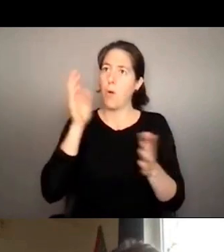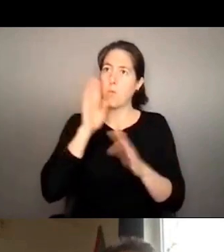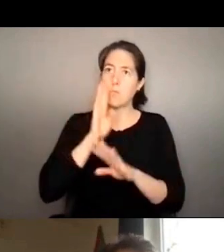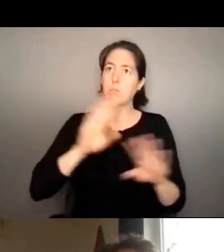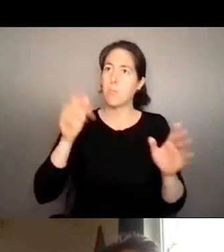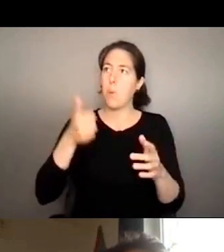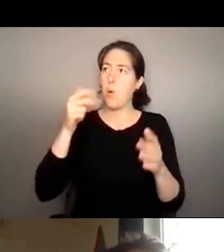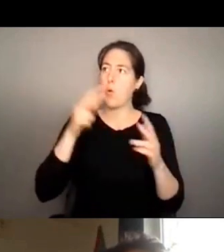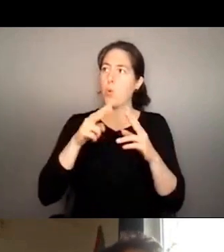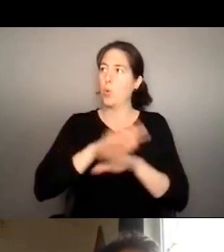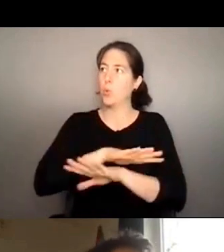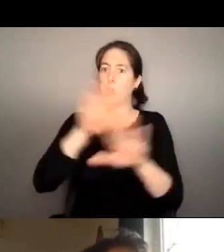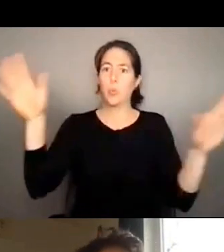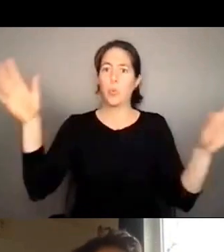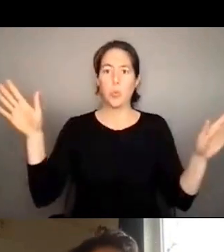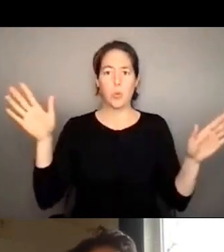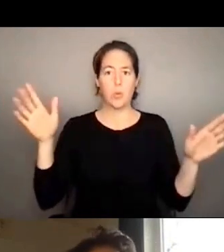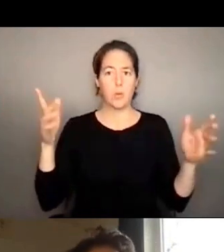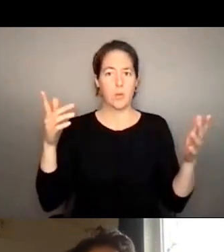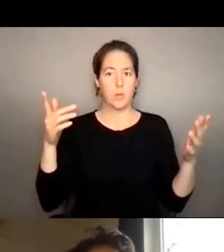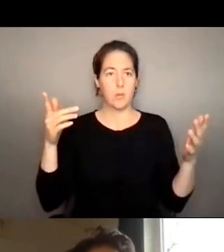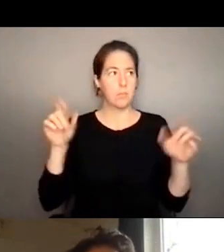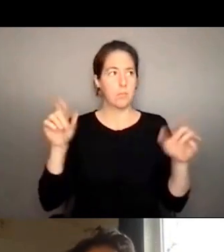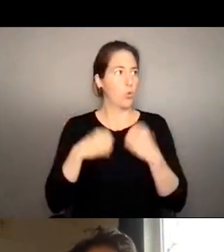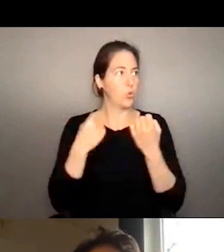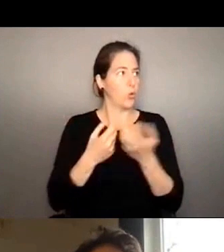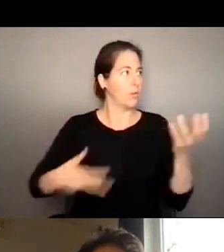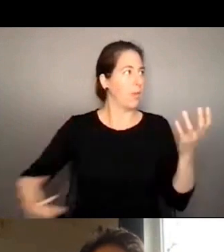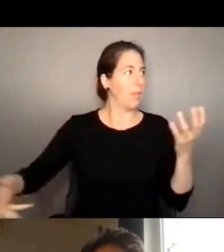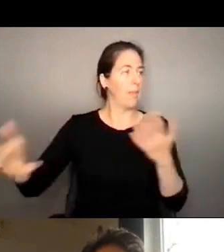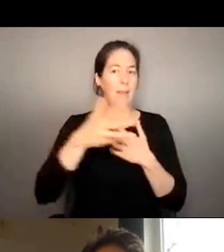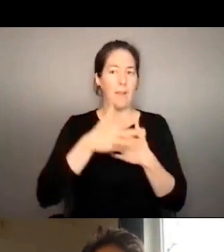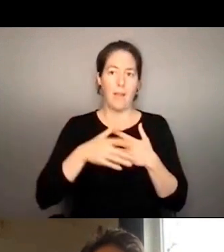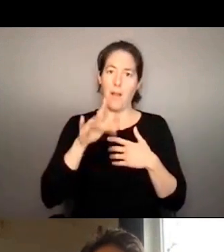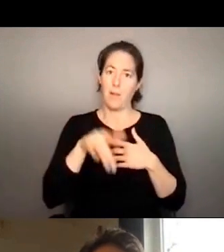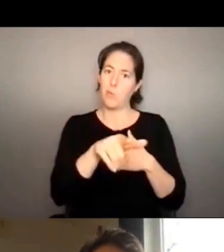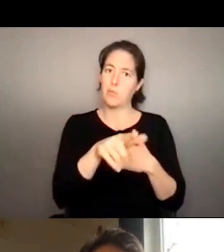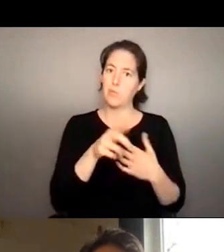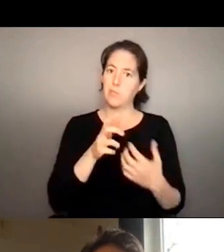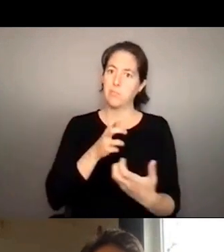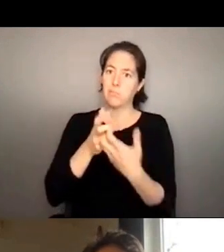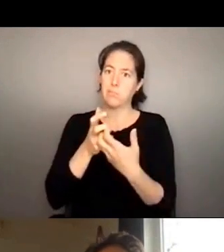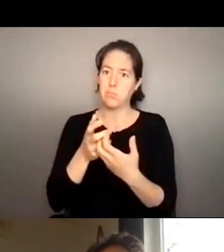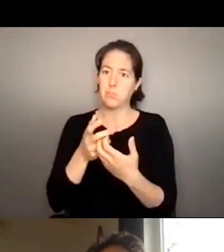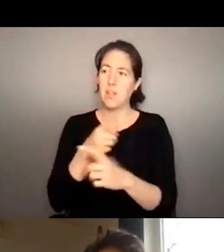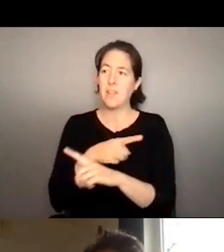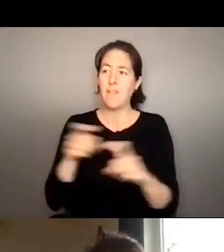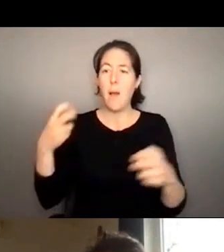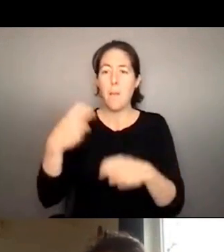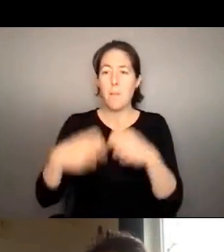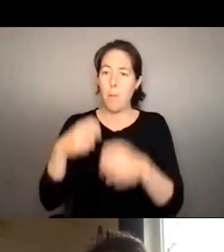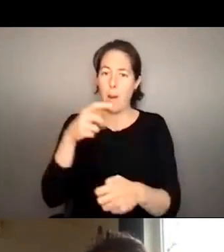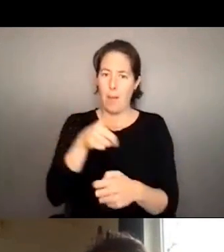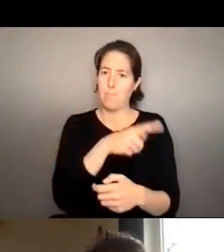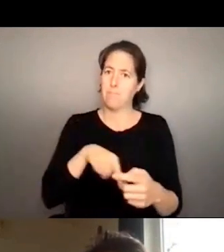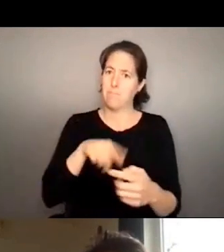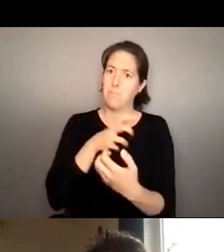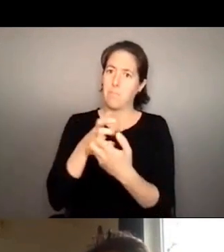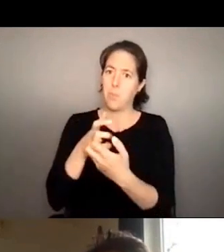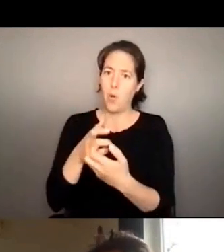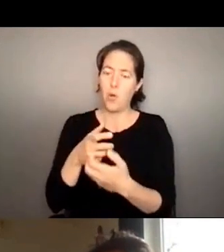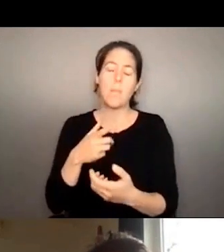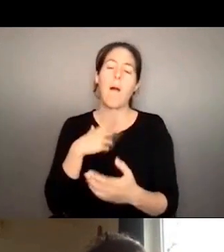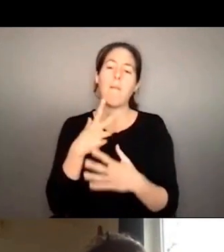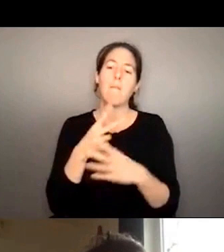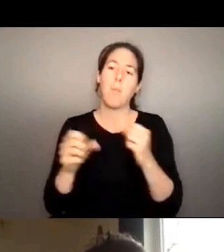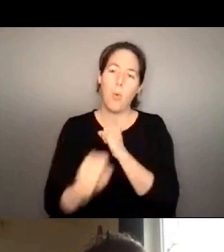pas appropriées par les sociétés dans lesquelles on vit parce que ça peut répondre à beaucoup de problèmes. Je ne vais pas m'éterniser, mais j'imagine que vous vous